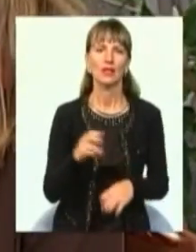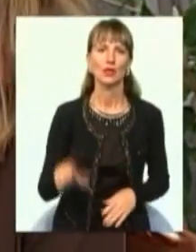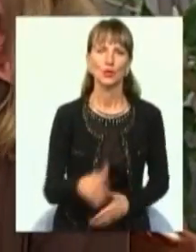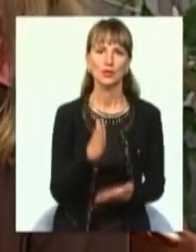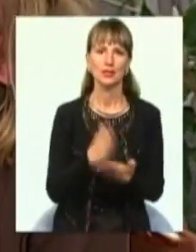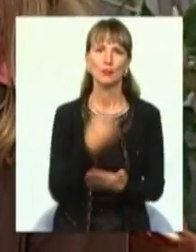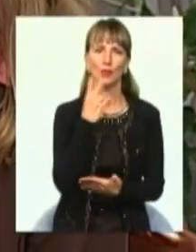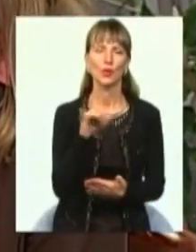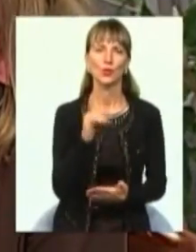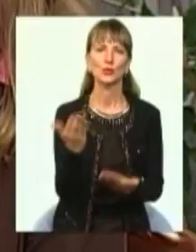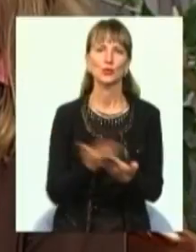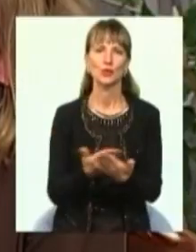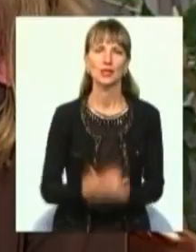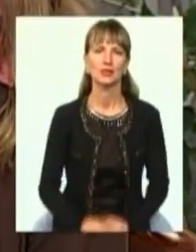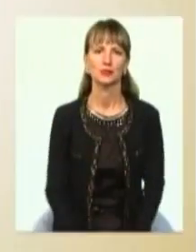давайте подивимось у сюжеті.